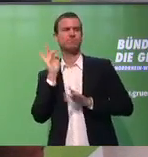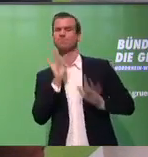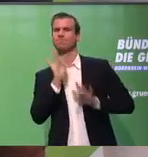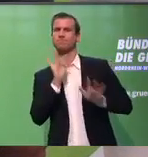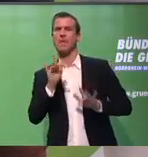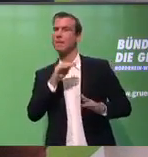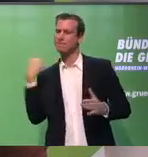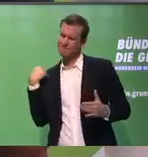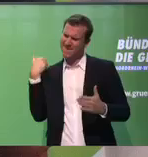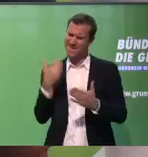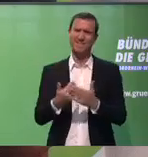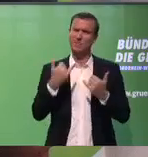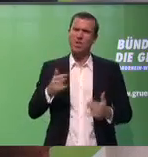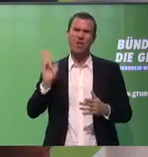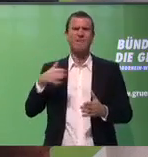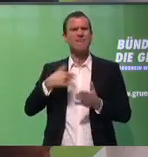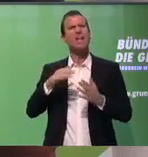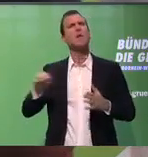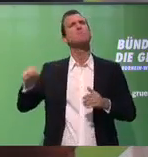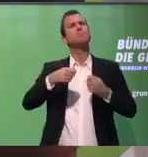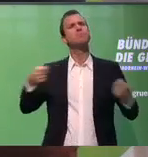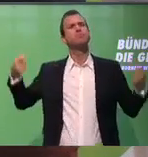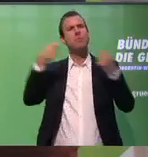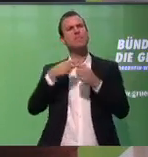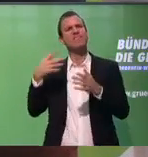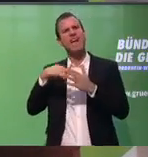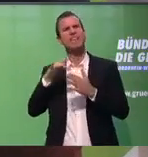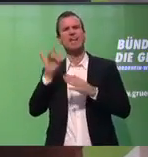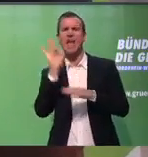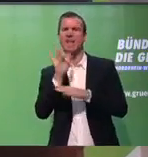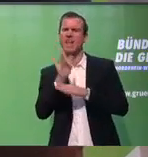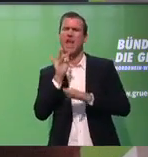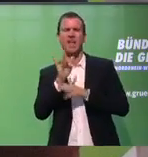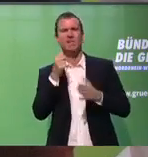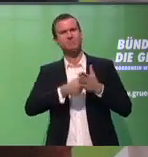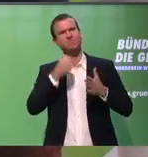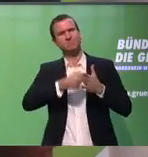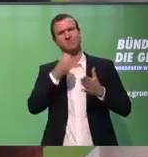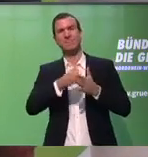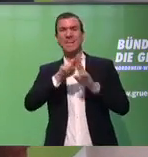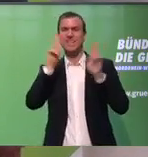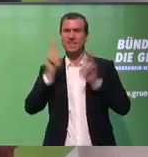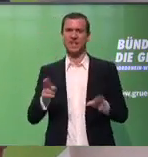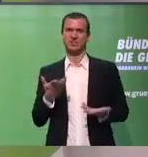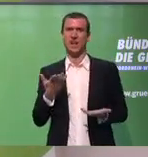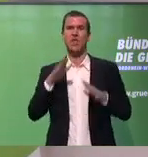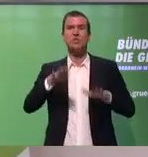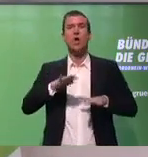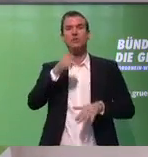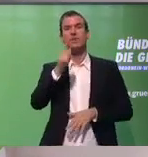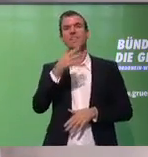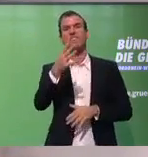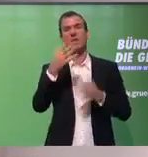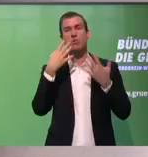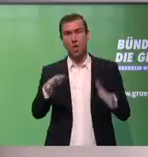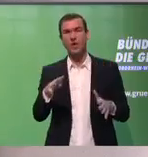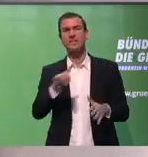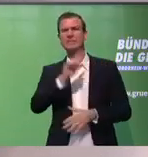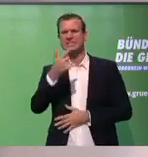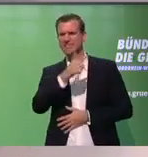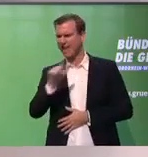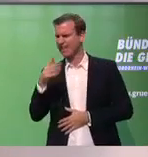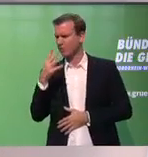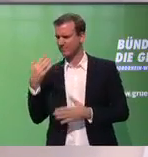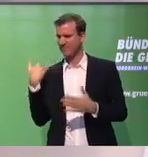heute bundesweit dich in der Anti-Atom-Bewegung engagiert, international auch. Warst 1994 bis